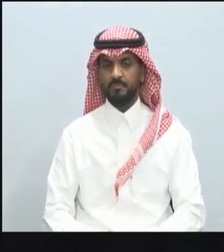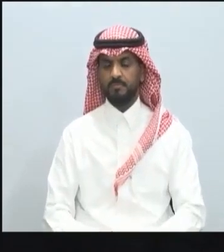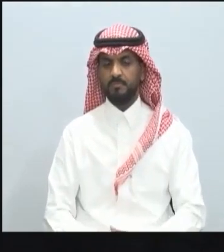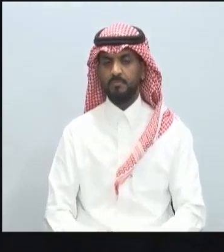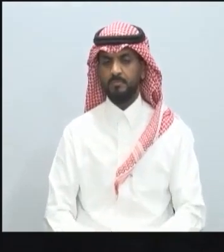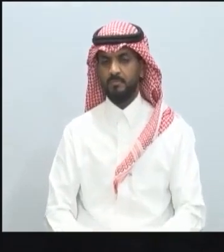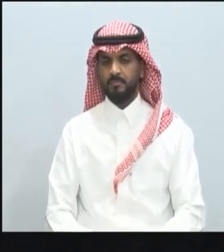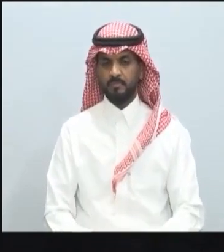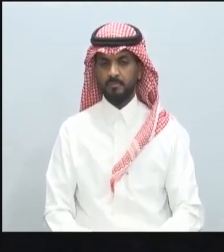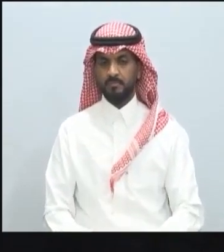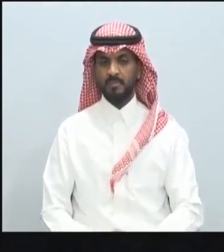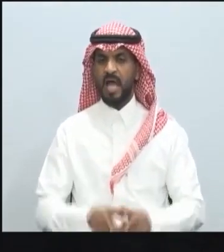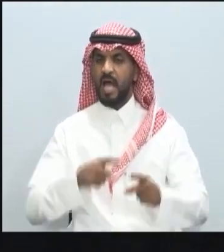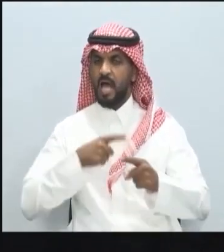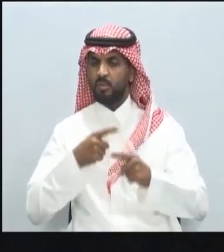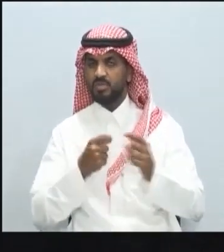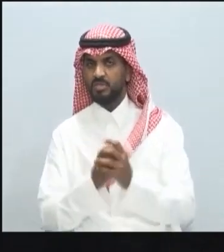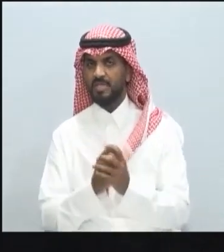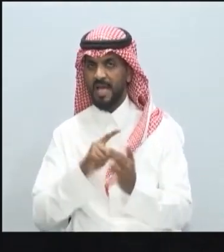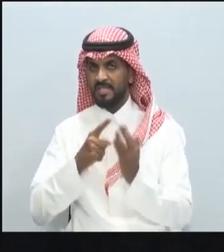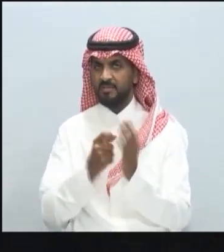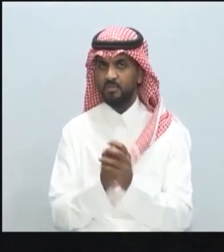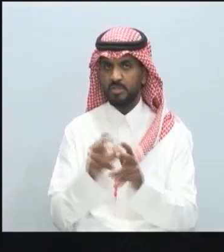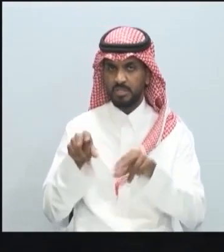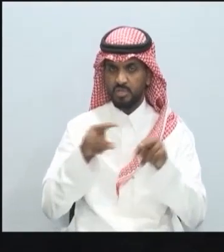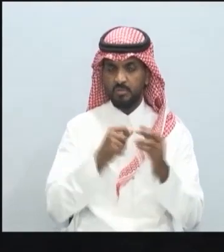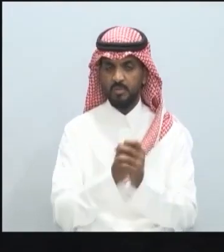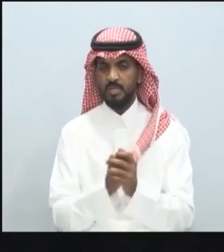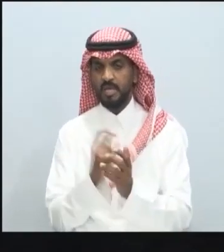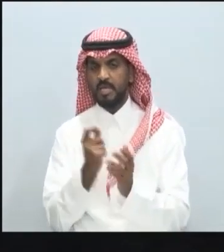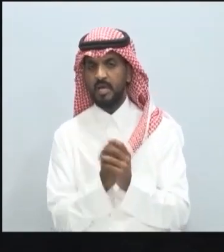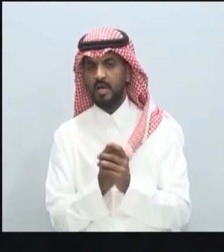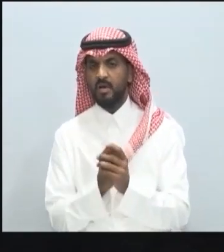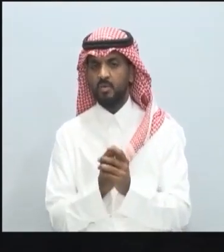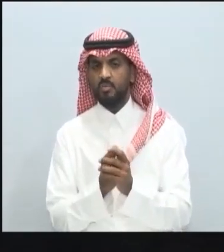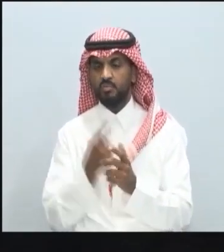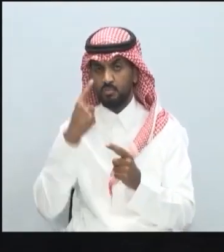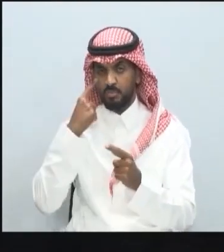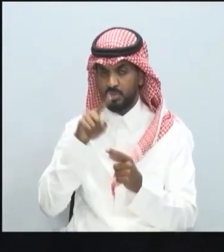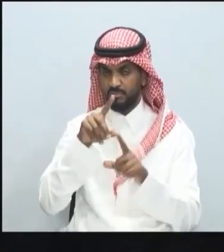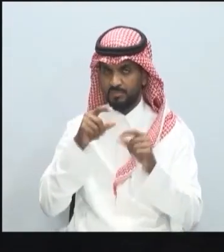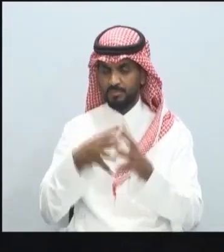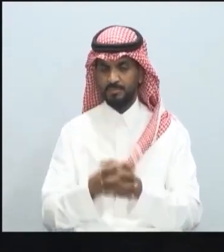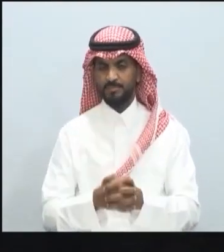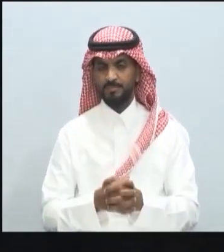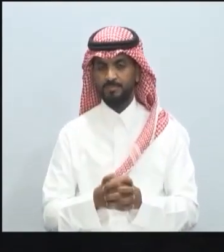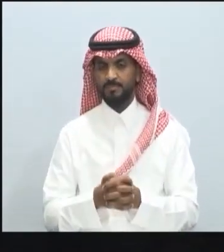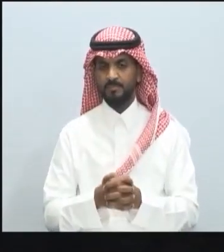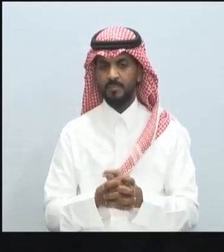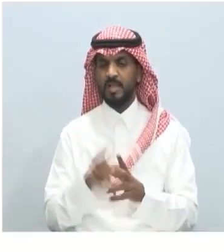ذلك هنا حاول ان تجد عددا من اوجه التشابه بين القراءه والمشهد الاتي لاحظ هذا المشهد